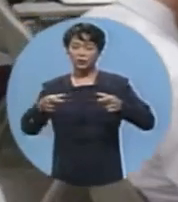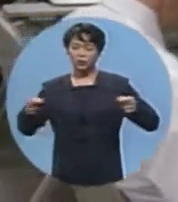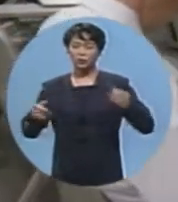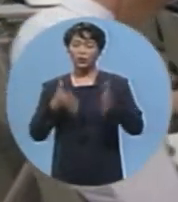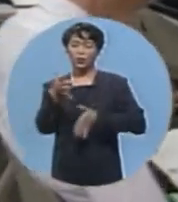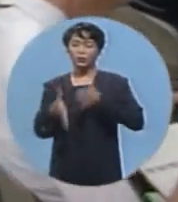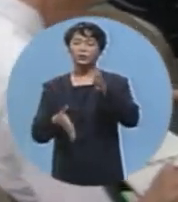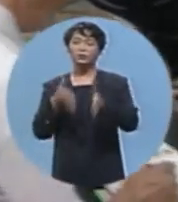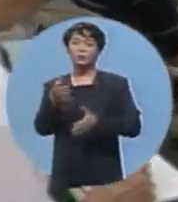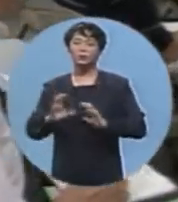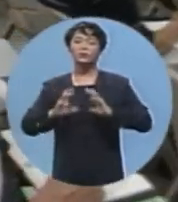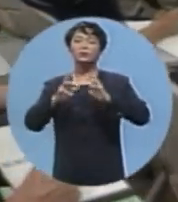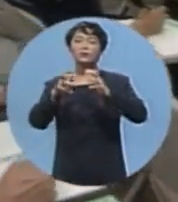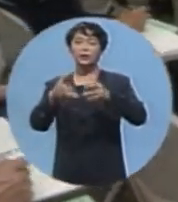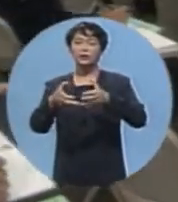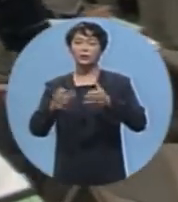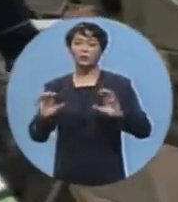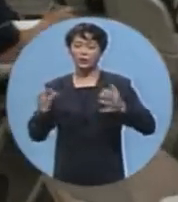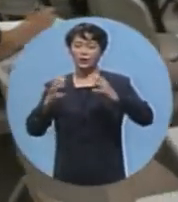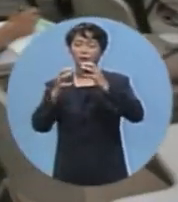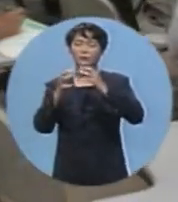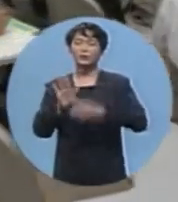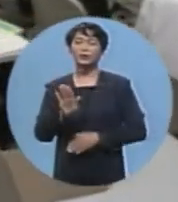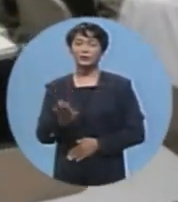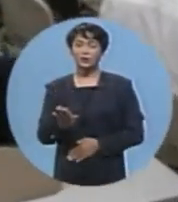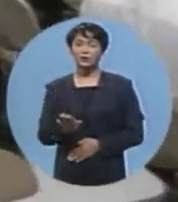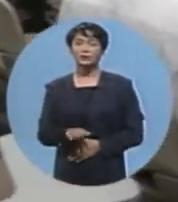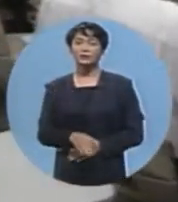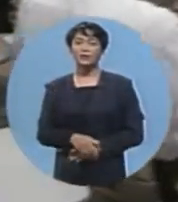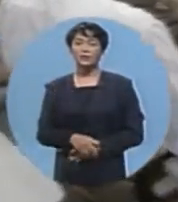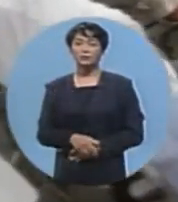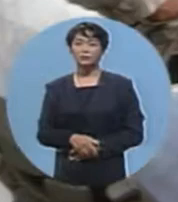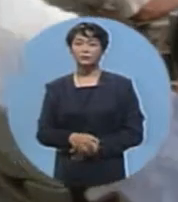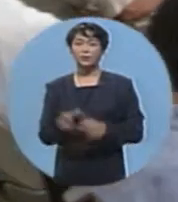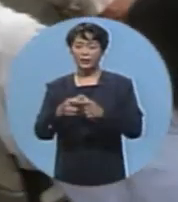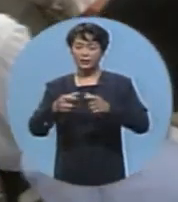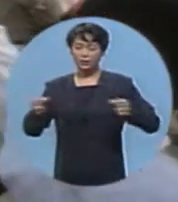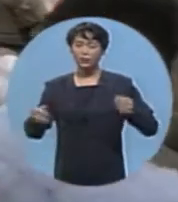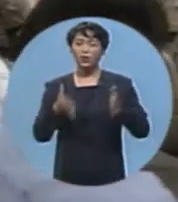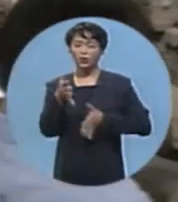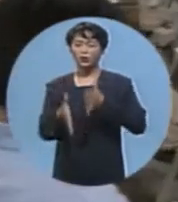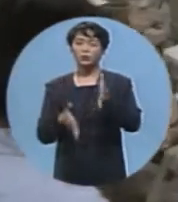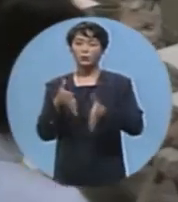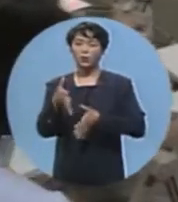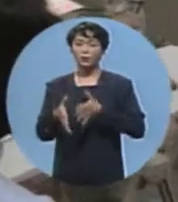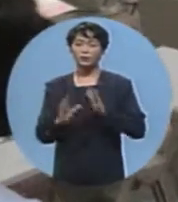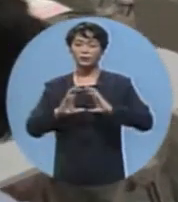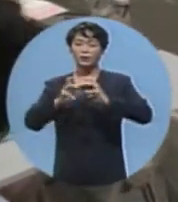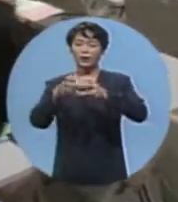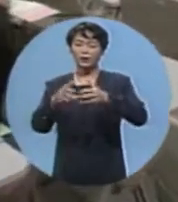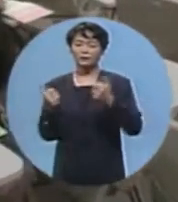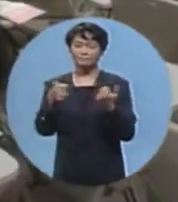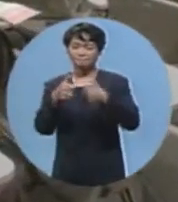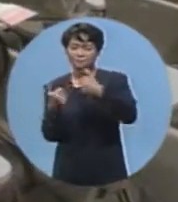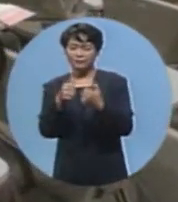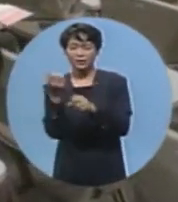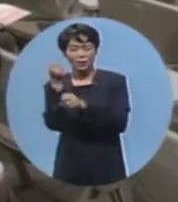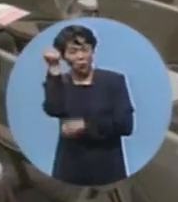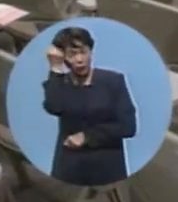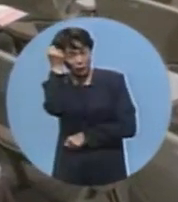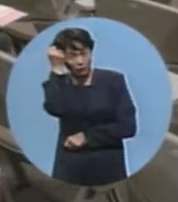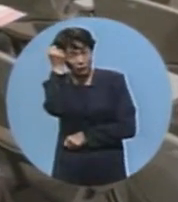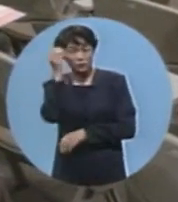者の皆様方の議論になっておりました。日本のスポーツ界の勝利至上主義というものとこの問題